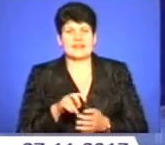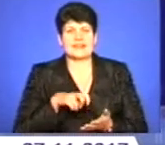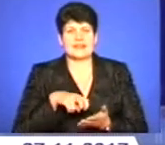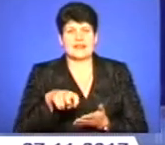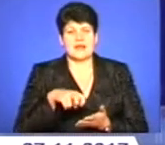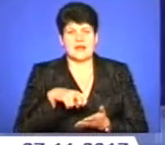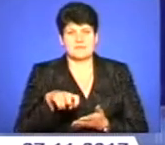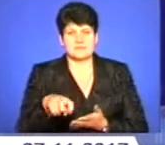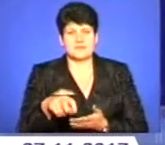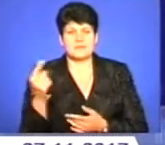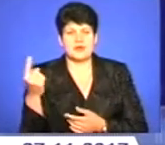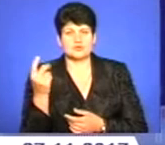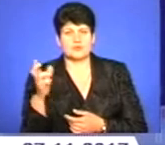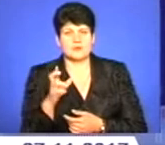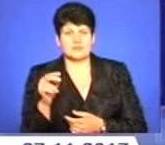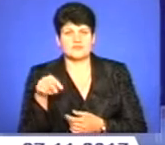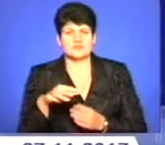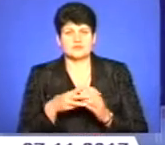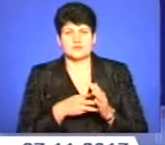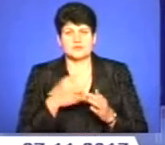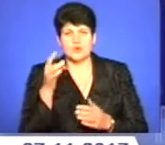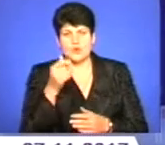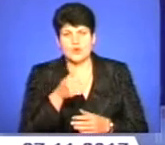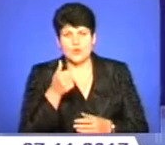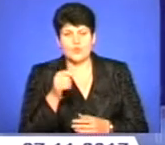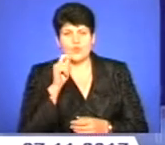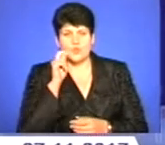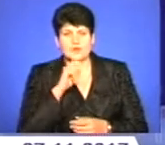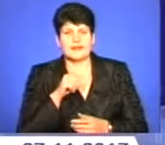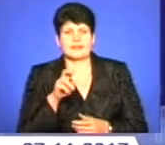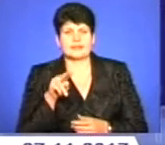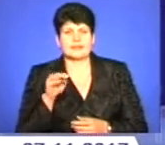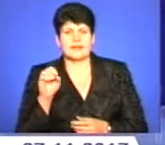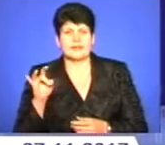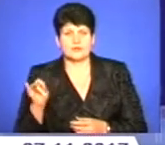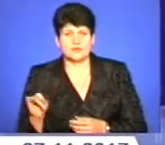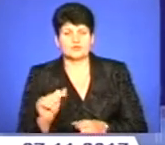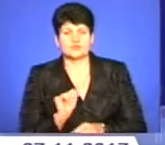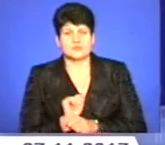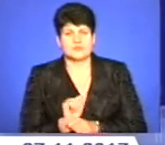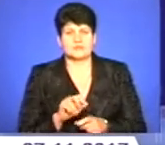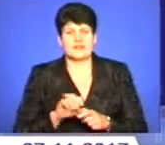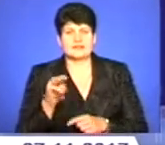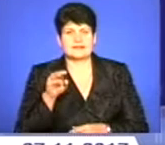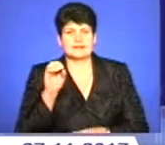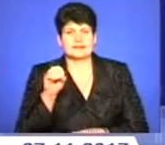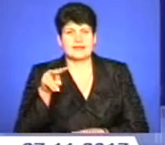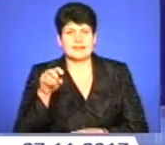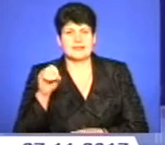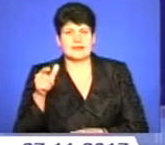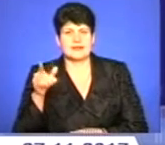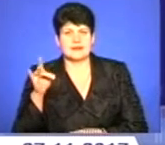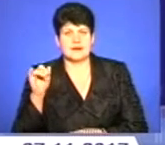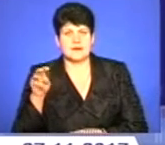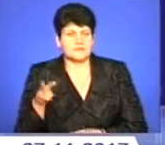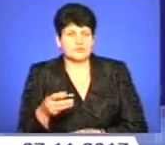З 1 березня 2018 року «Укртелеком» припинить пересилати електронні повідомлення. Таке рішення компанія прийняла через те,